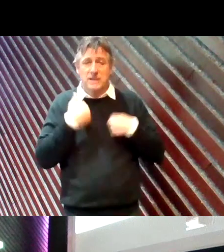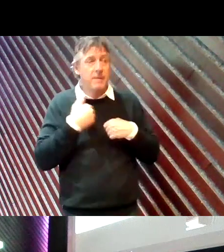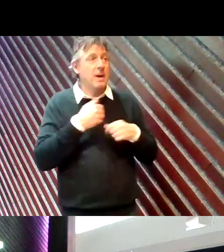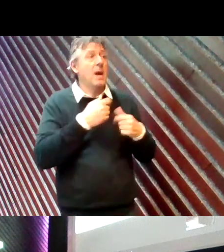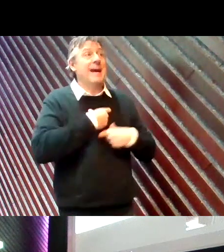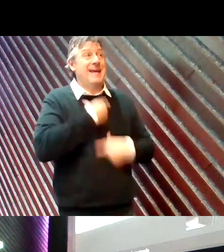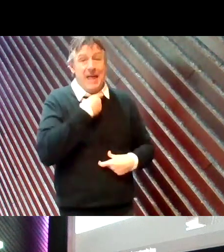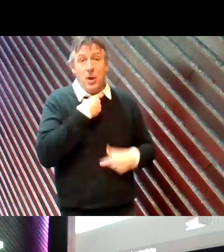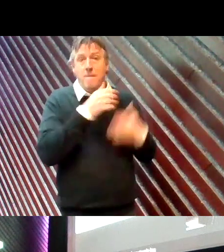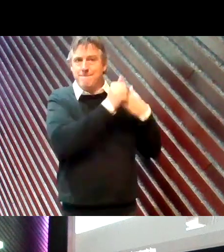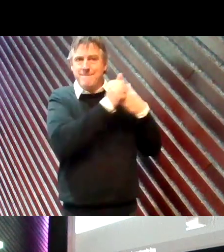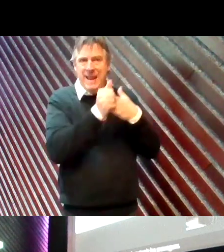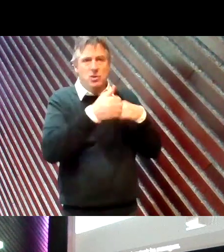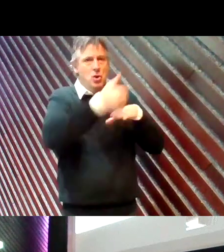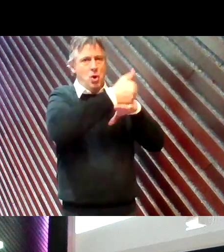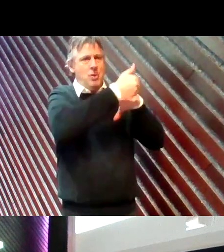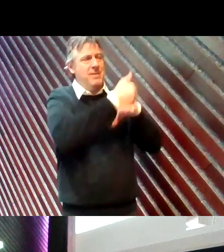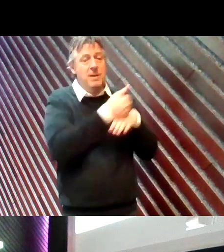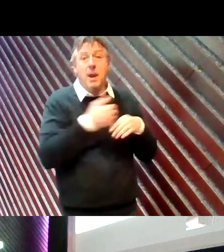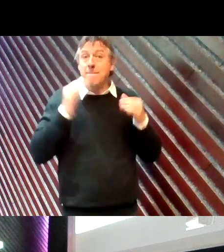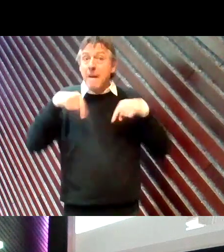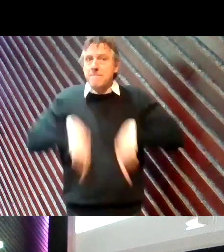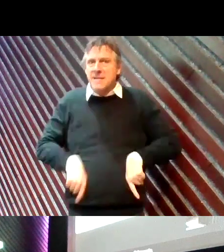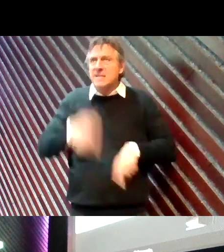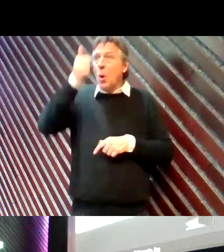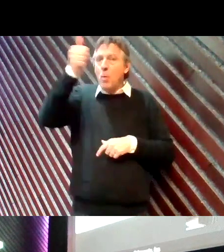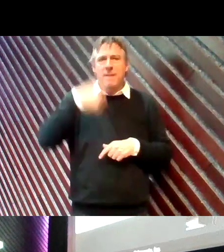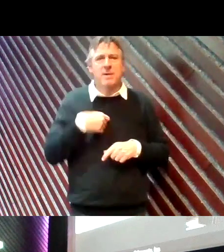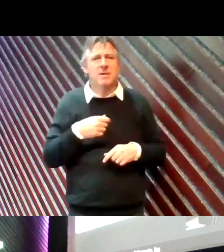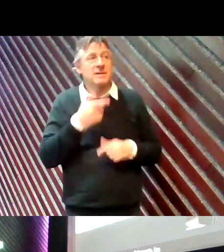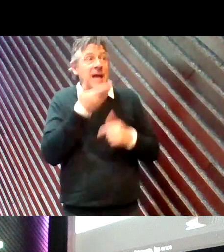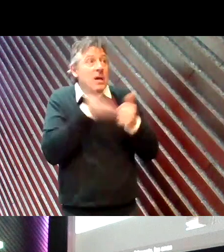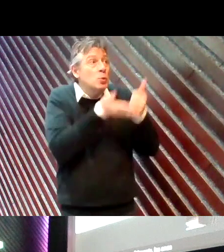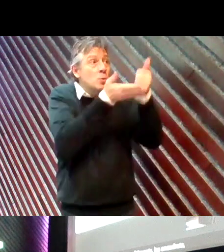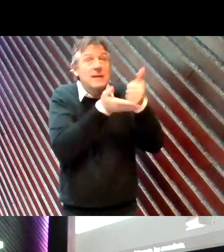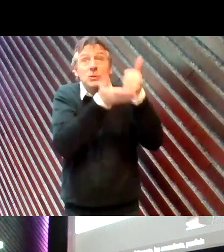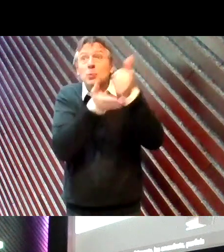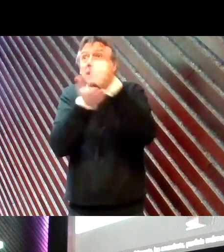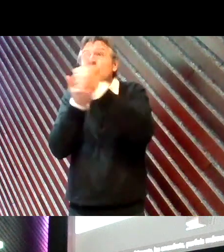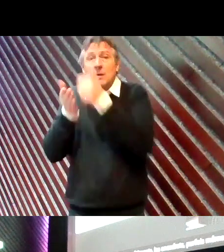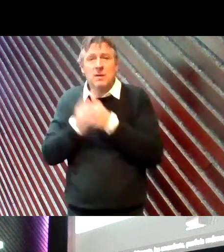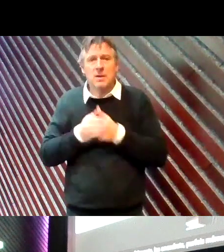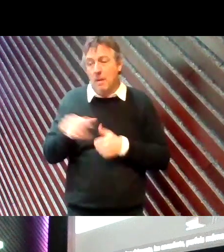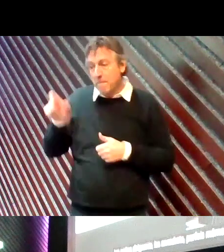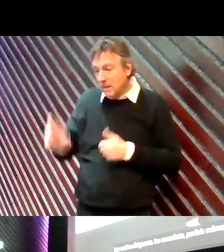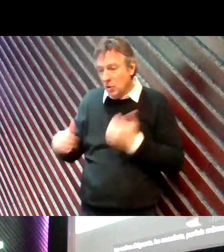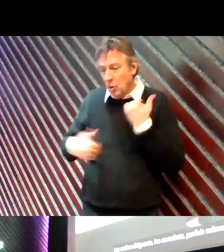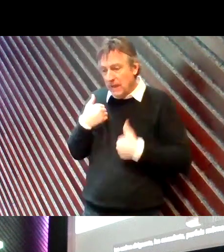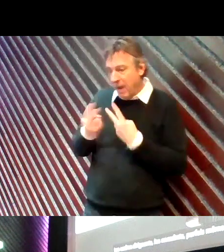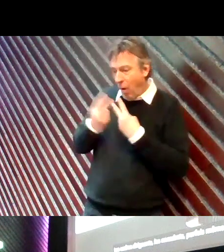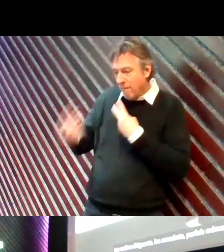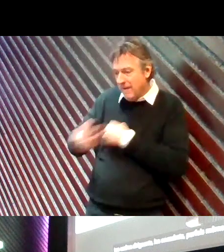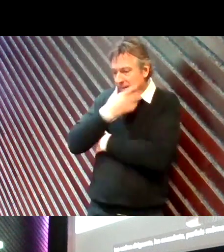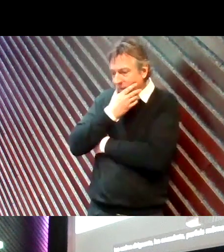cadres, les encadrants, les cadres dirigeants, parfois même les ministres, quand ils sont, je dirais, avec une personne en situation de handicap,